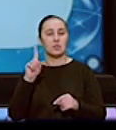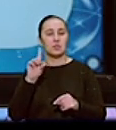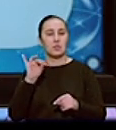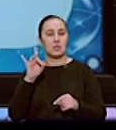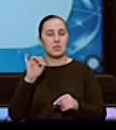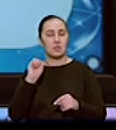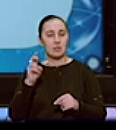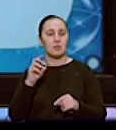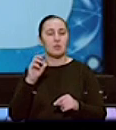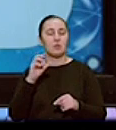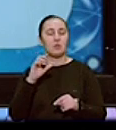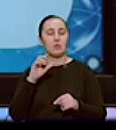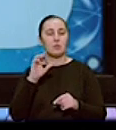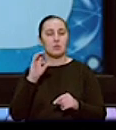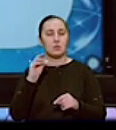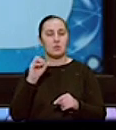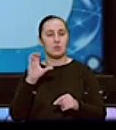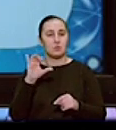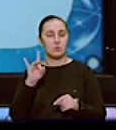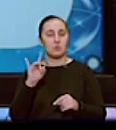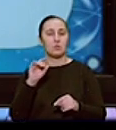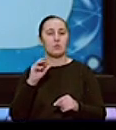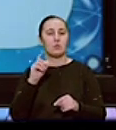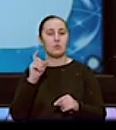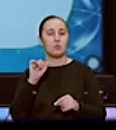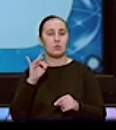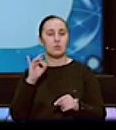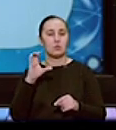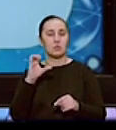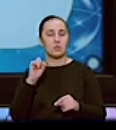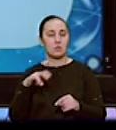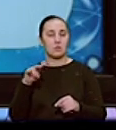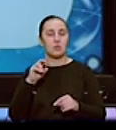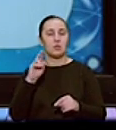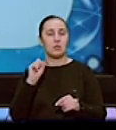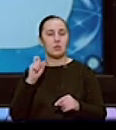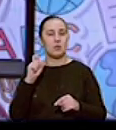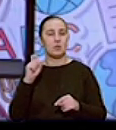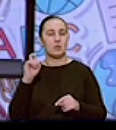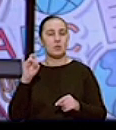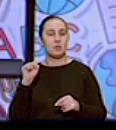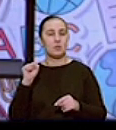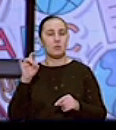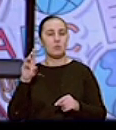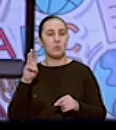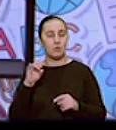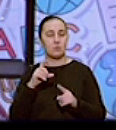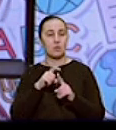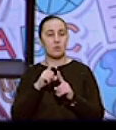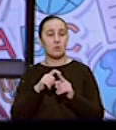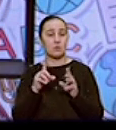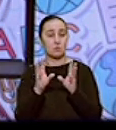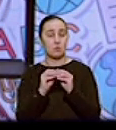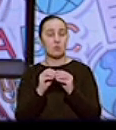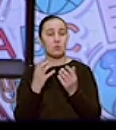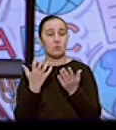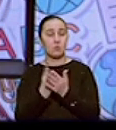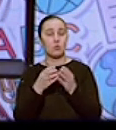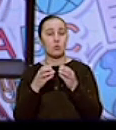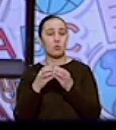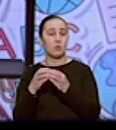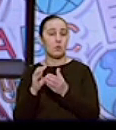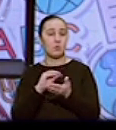ulkan, shod, jasur, xursand, qahramon so'zlarini ma'nodoshlarini topib,